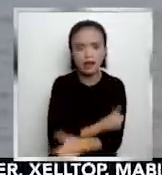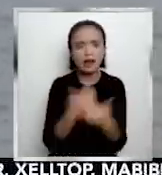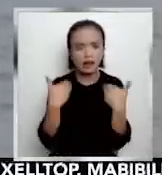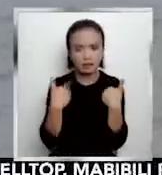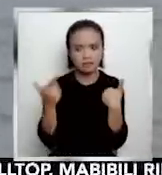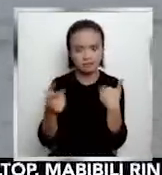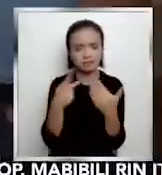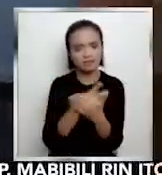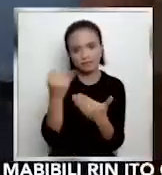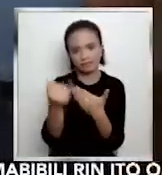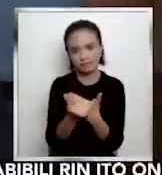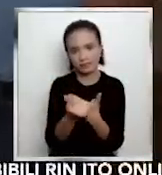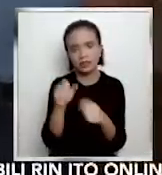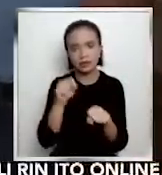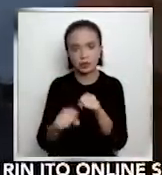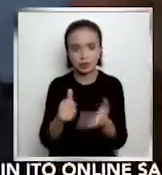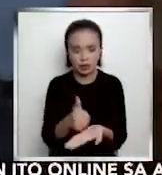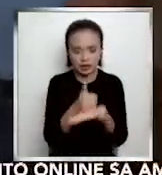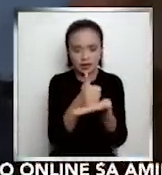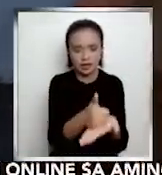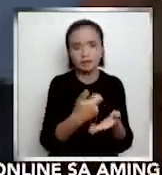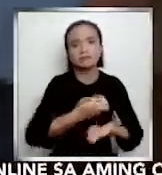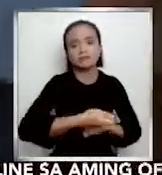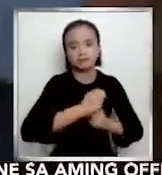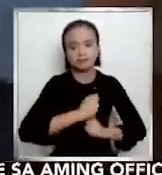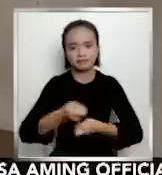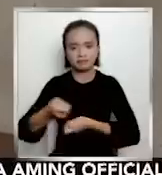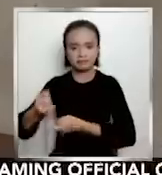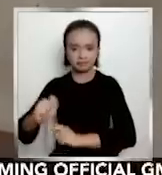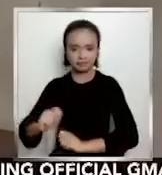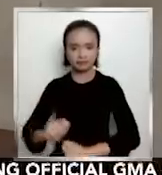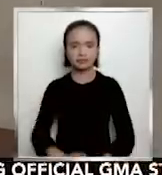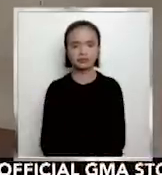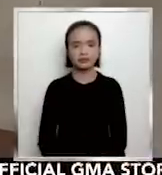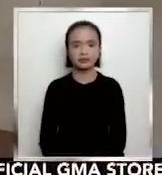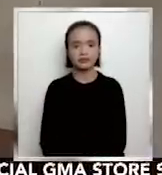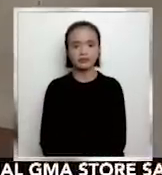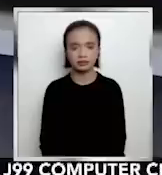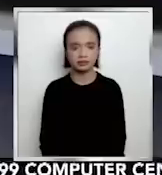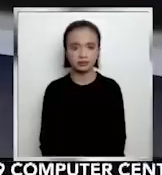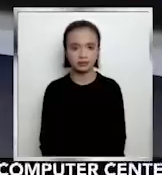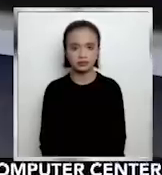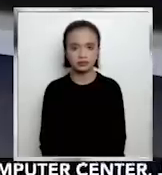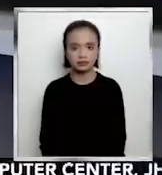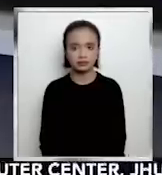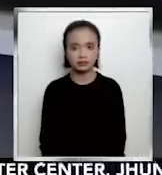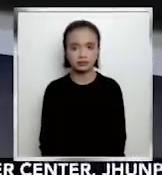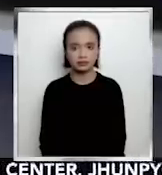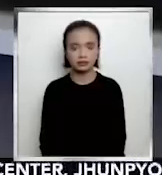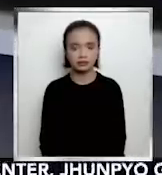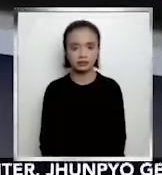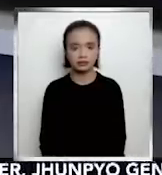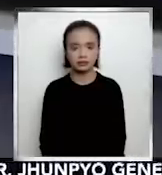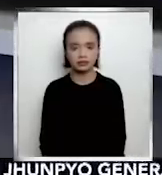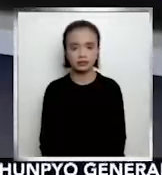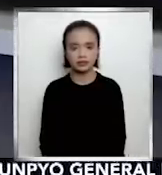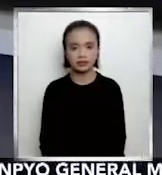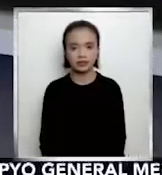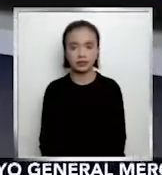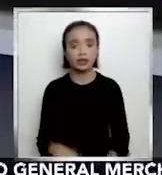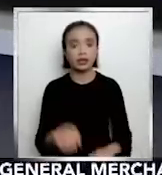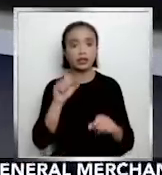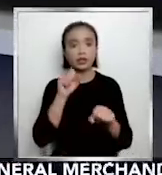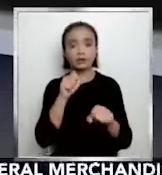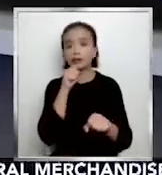mga mangingisda. Para sa GMA Integrated News, Maki Pulido na katutok, 24 oras. Para wag lang mabiktima ng mga